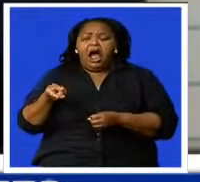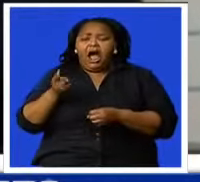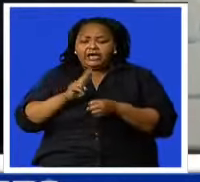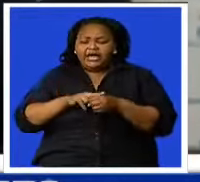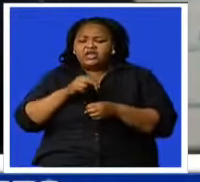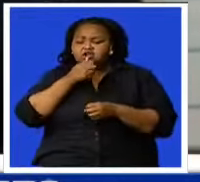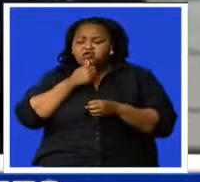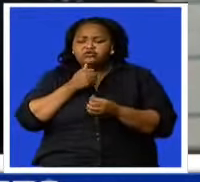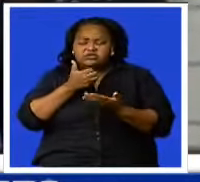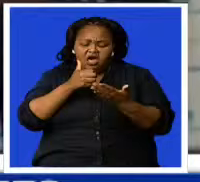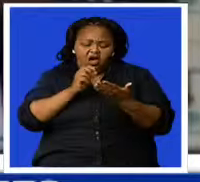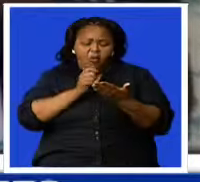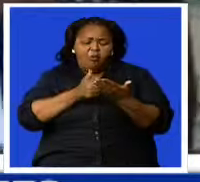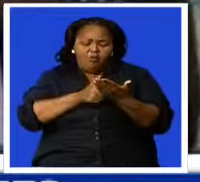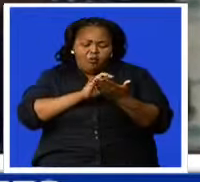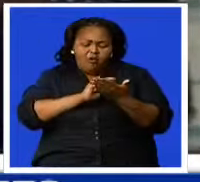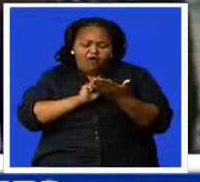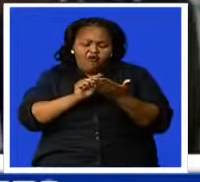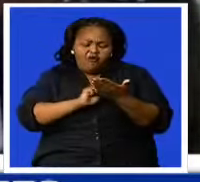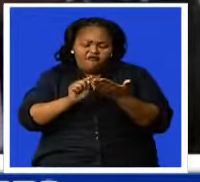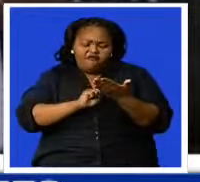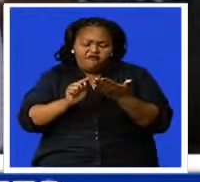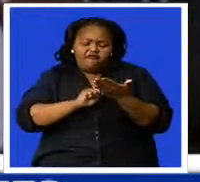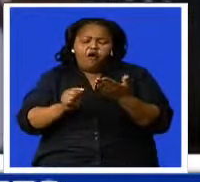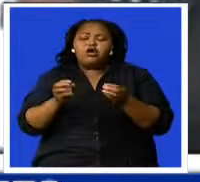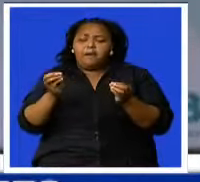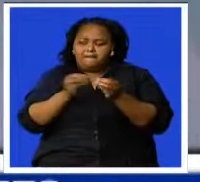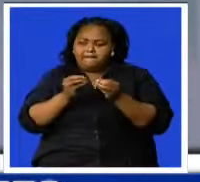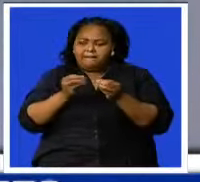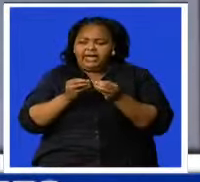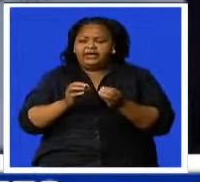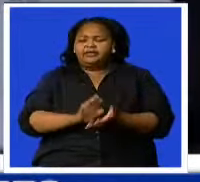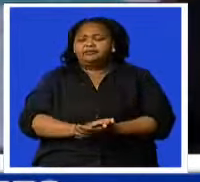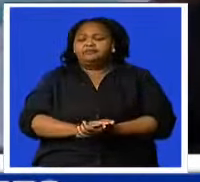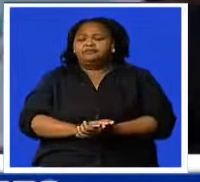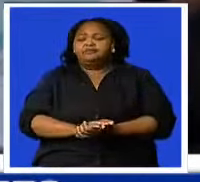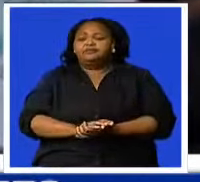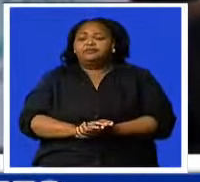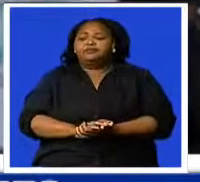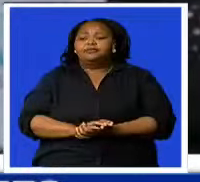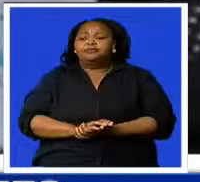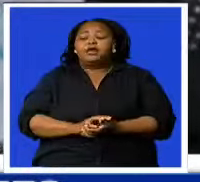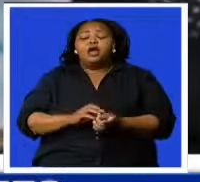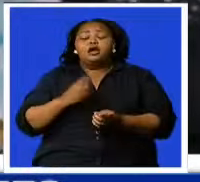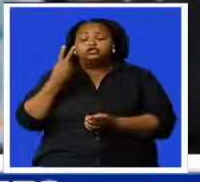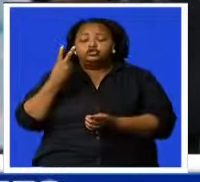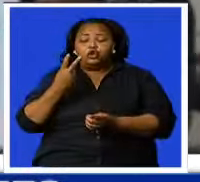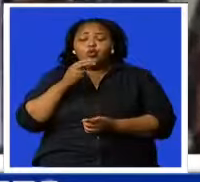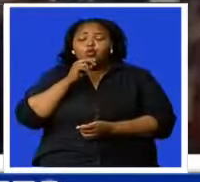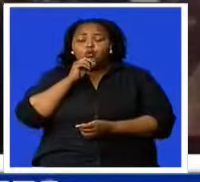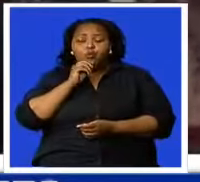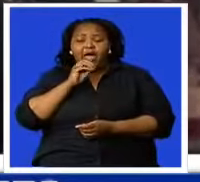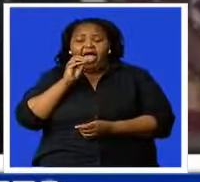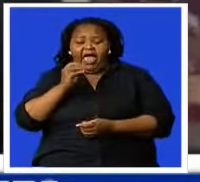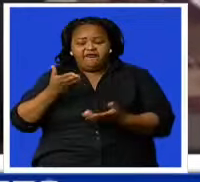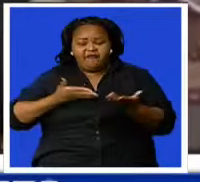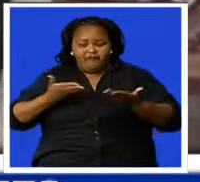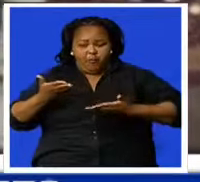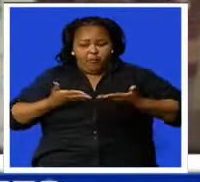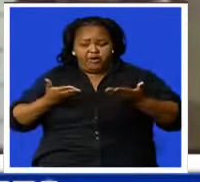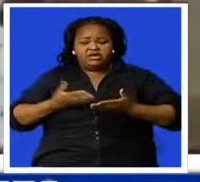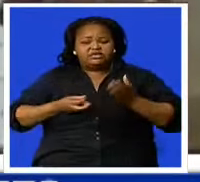tincingo achofota. Lamajala amabili-ke asavele anayo ibhizinisi lekayichubako kungumanje. Kubika Giyane